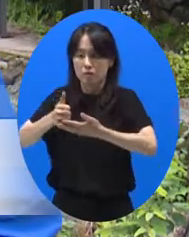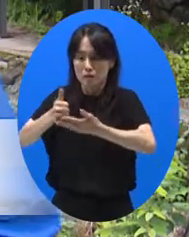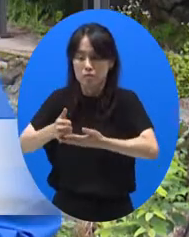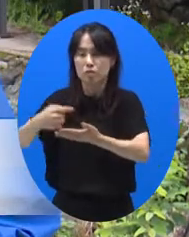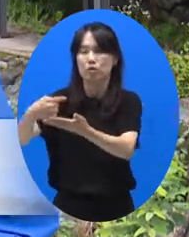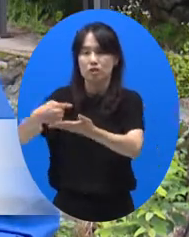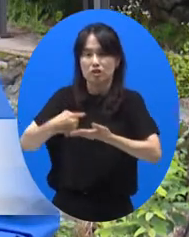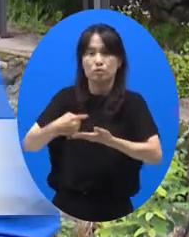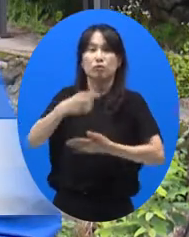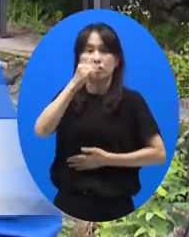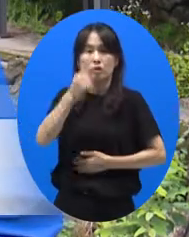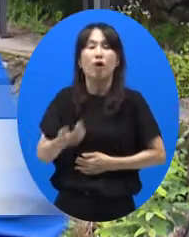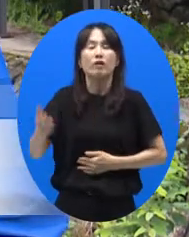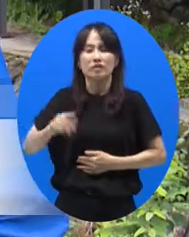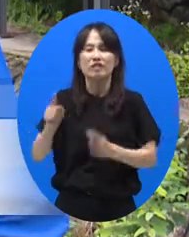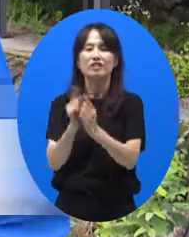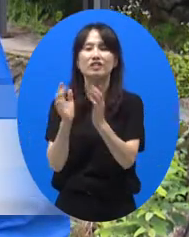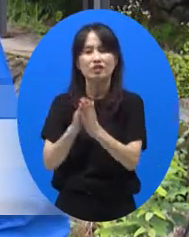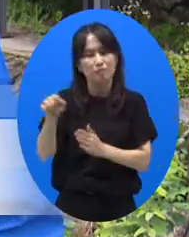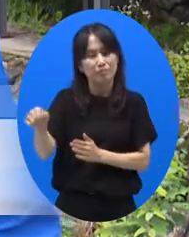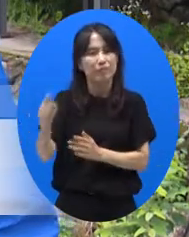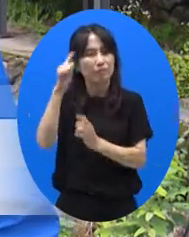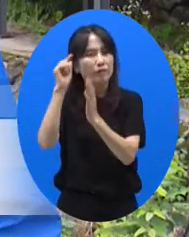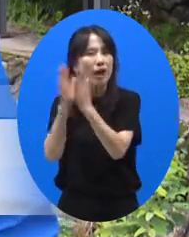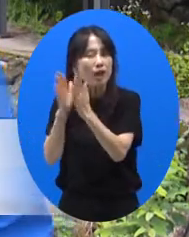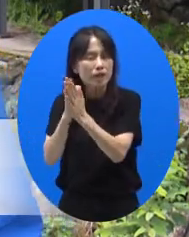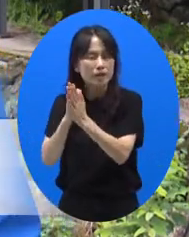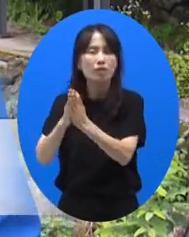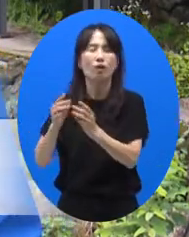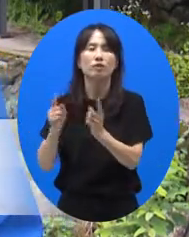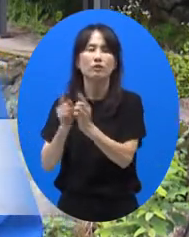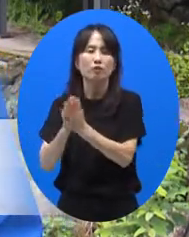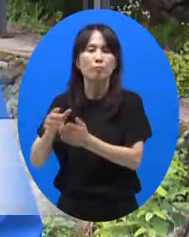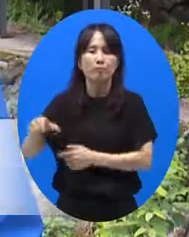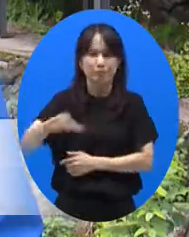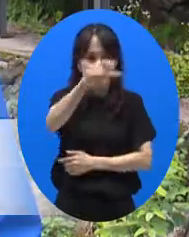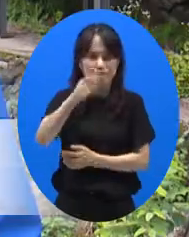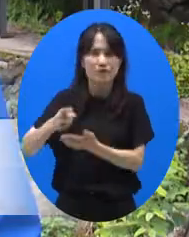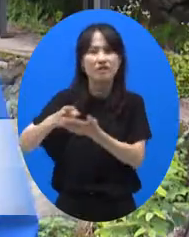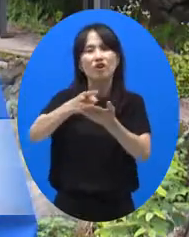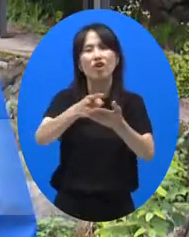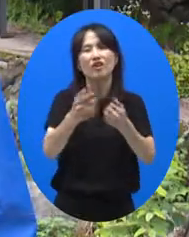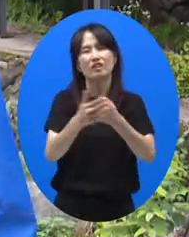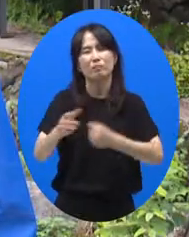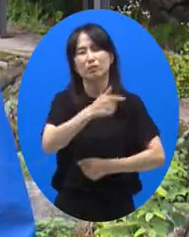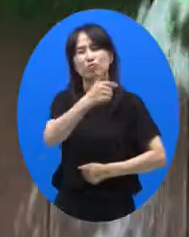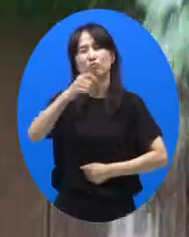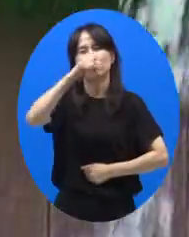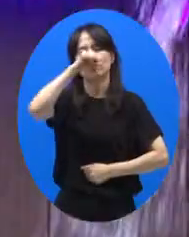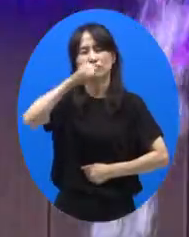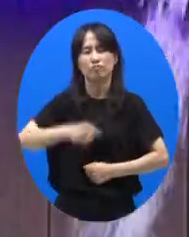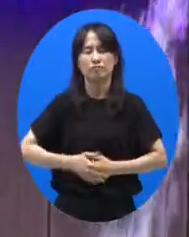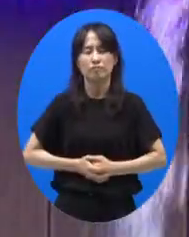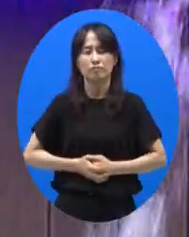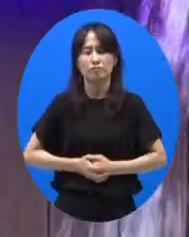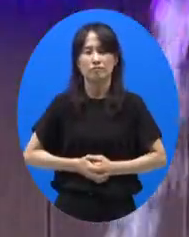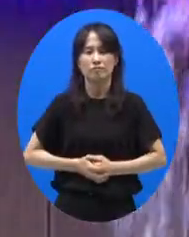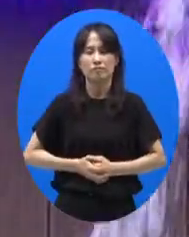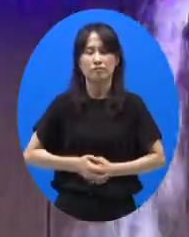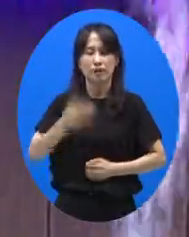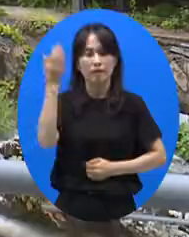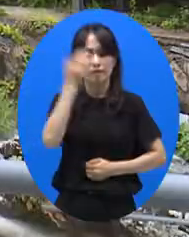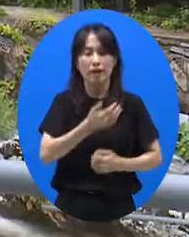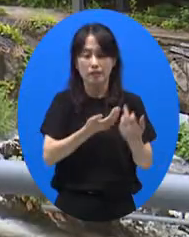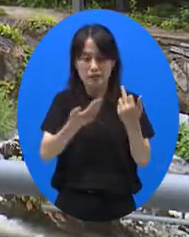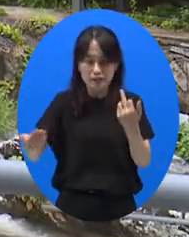근데 지금은 본인들이 관공서나 모집 바로 저 런 되게 하니까 너무 좋습니다 경기도는 청정